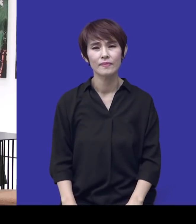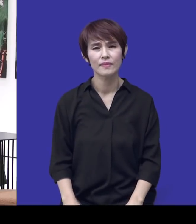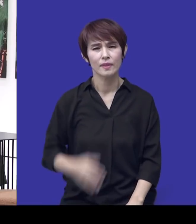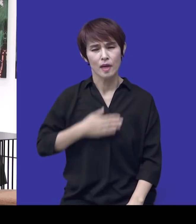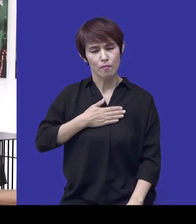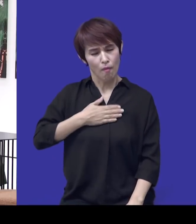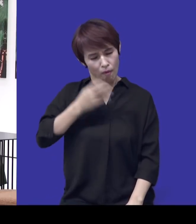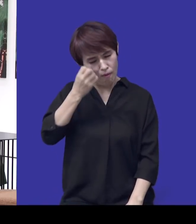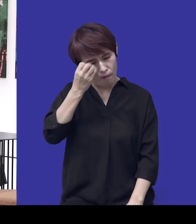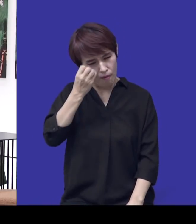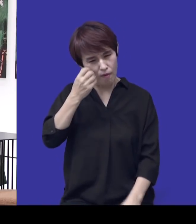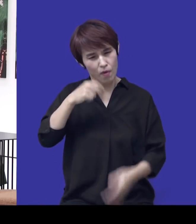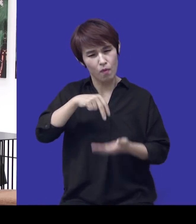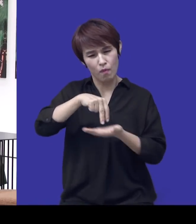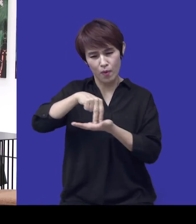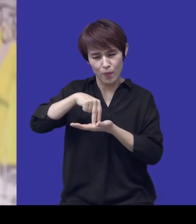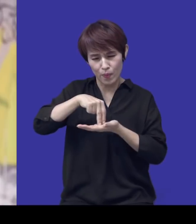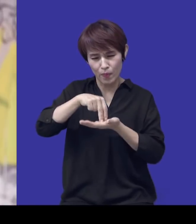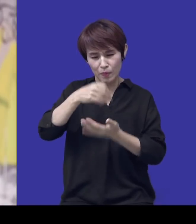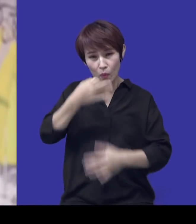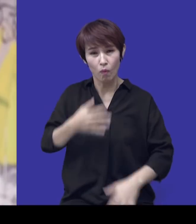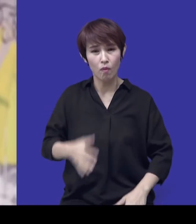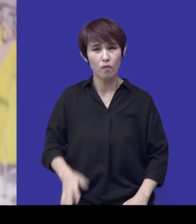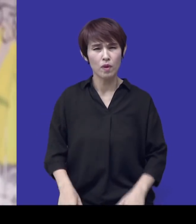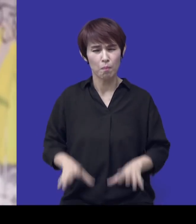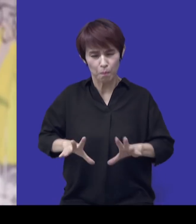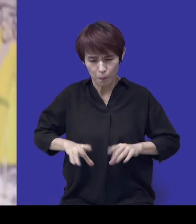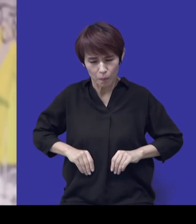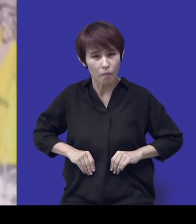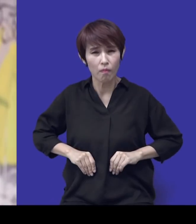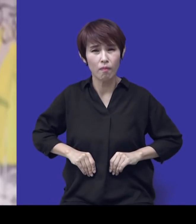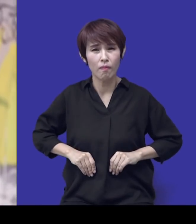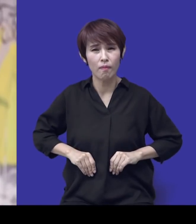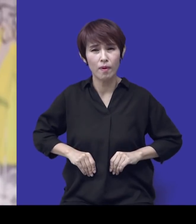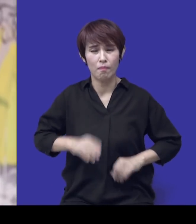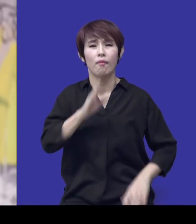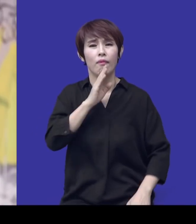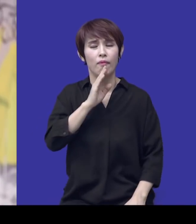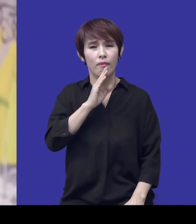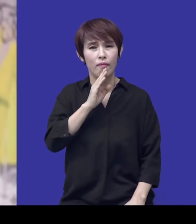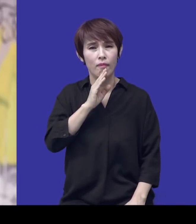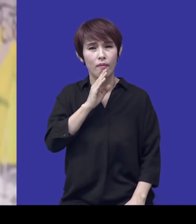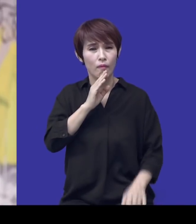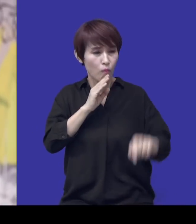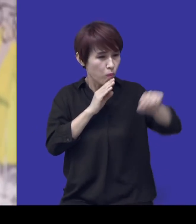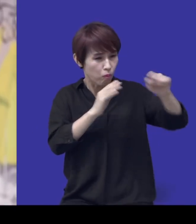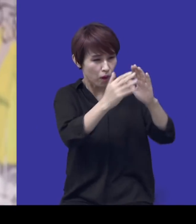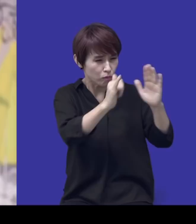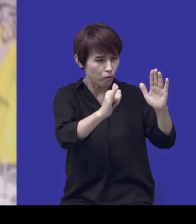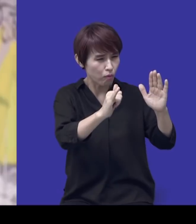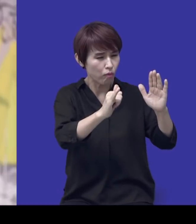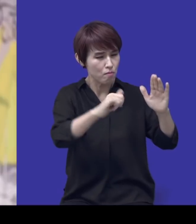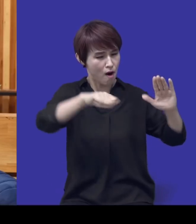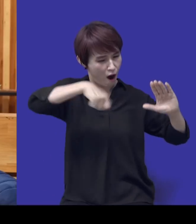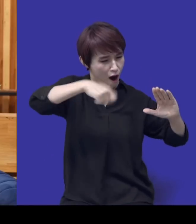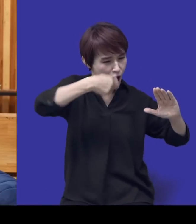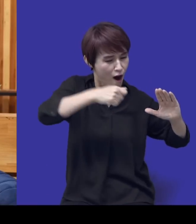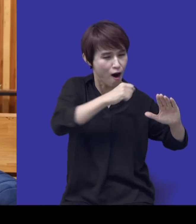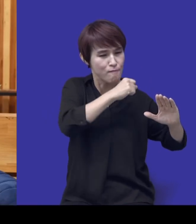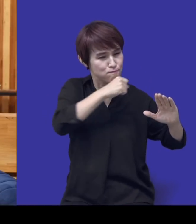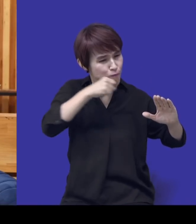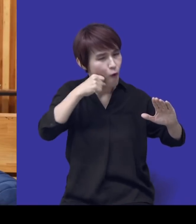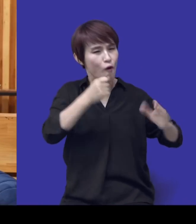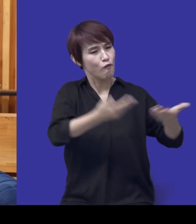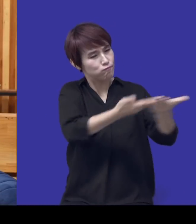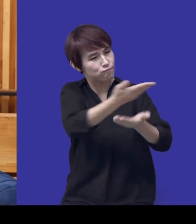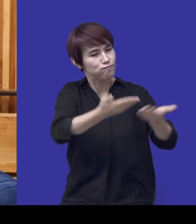감정이었어요. 너무 예. 외롭고 참 힘들고. 분명히 나 지금 너무 배고프고 그런데 그리고 저 사람들은 너무나도 배불리 먹고 있고 화목하고.